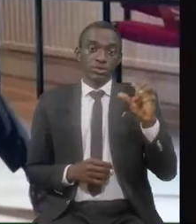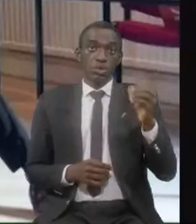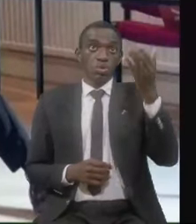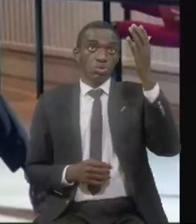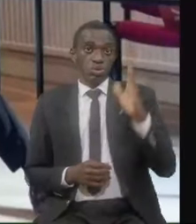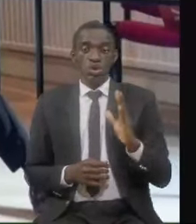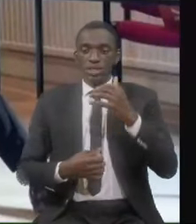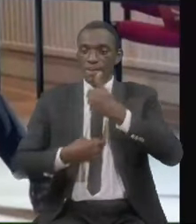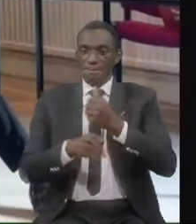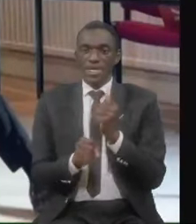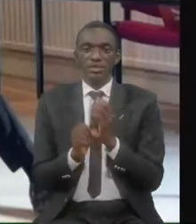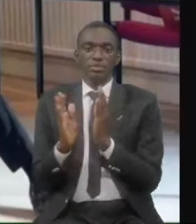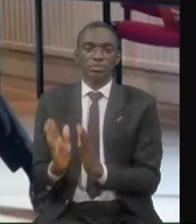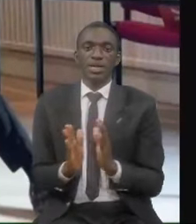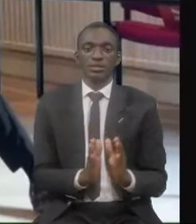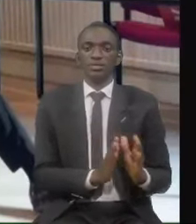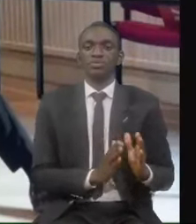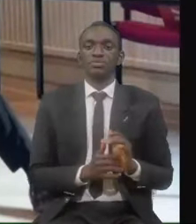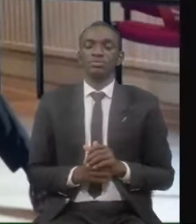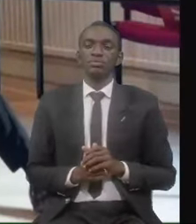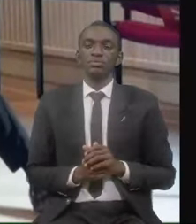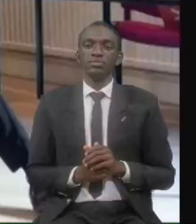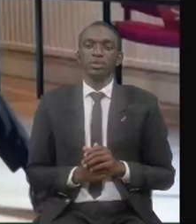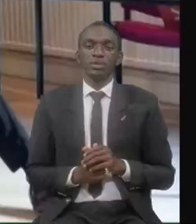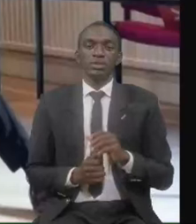Ainsi, Dieu a fait un projet